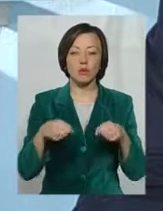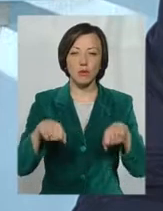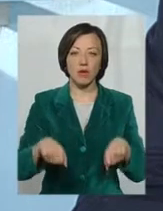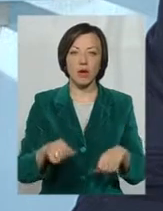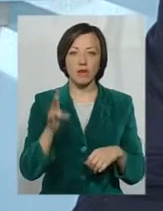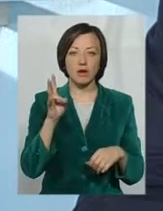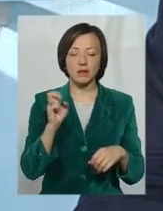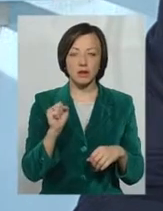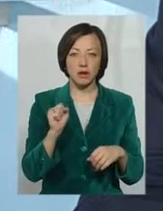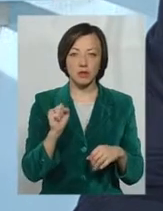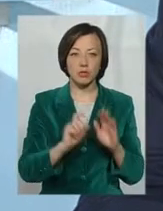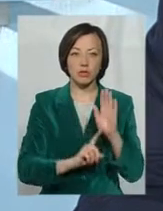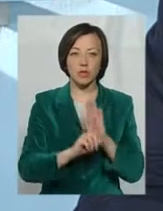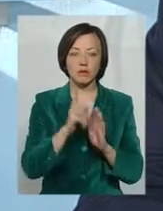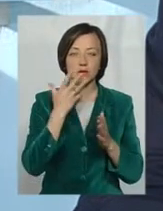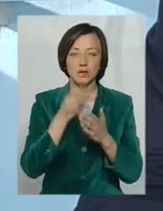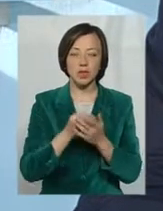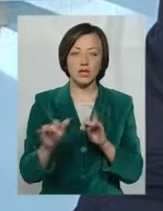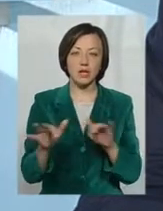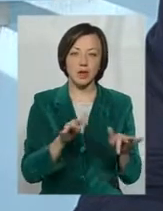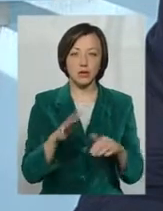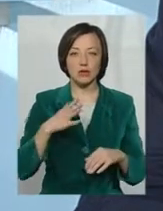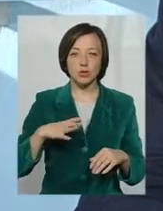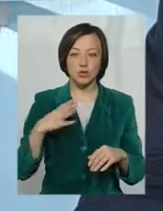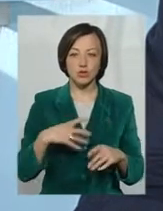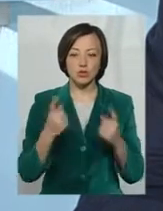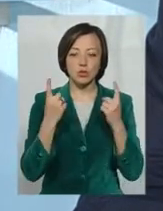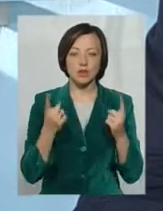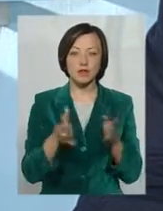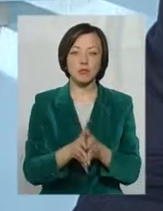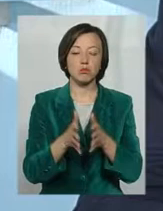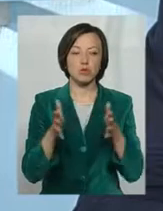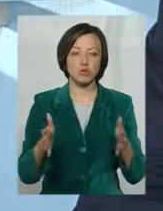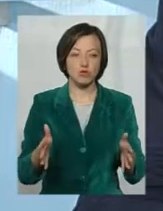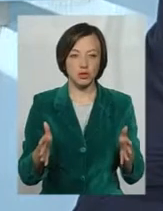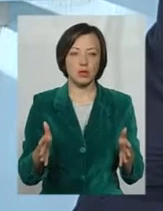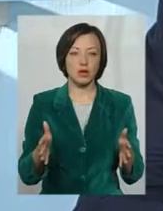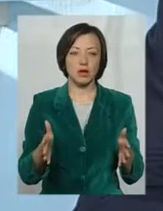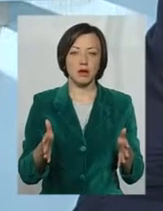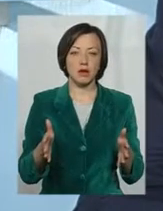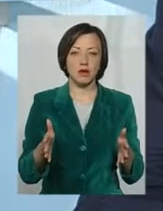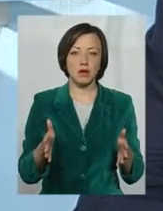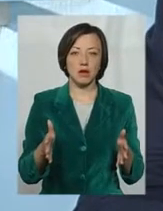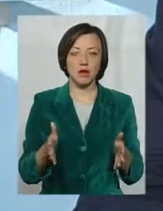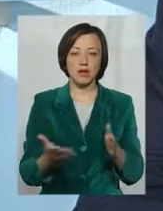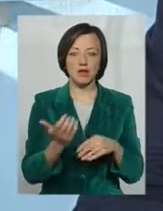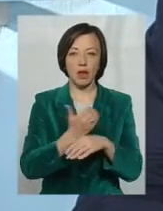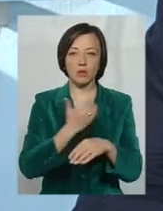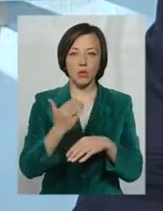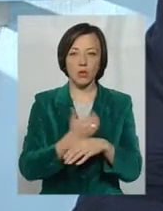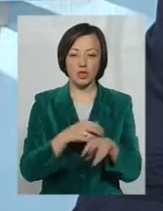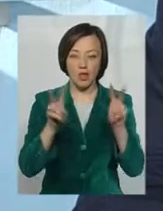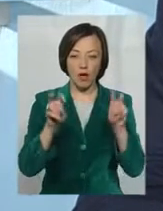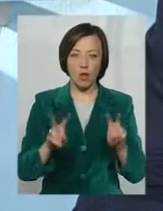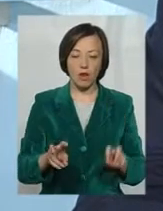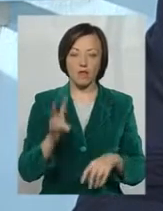на початок своєї діяльності, ми очікуємо суттєво збільшення, власне, надходження лотів на реалізацію. З